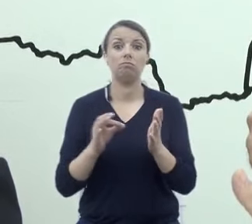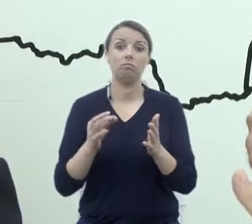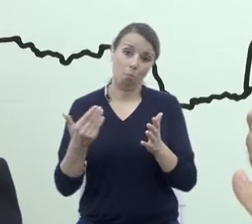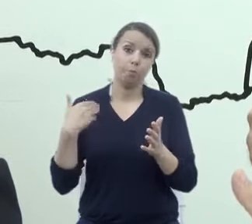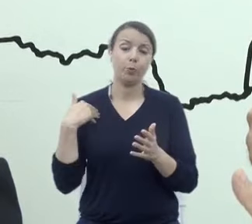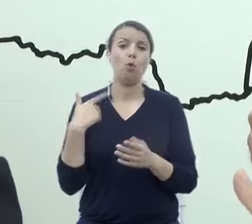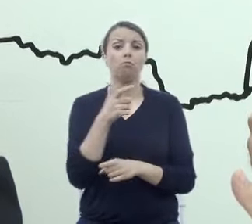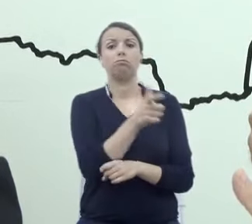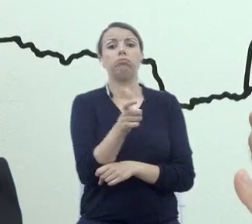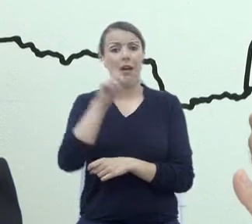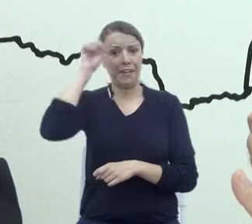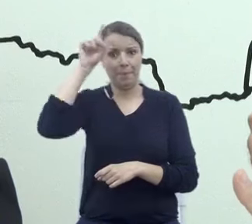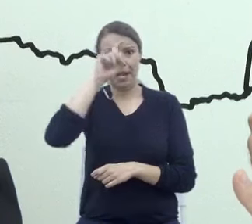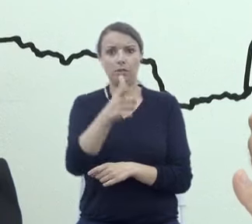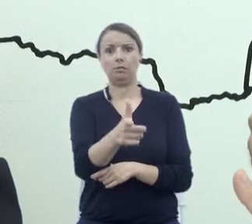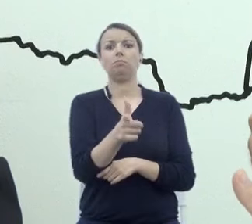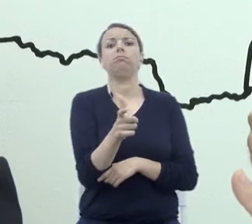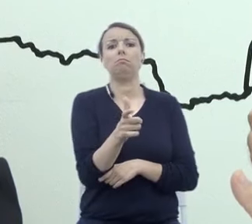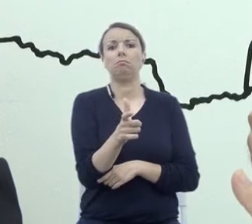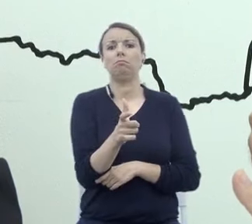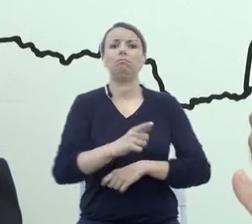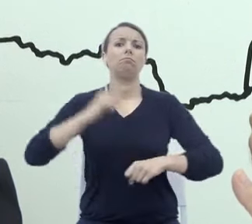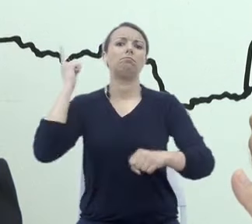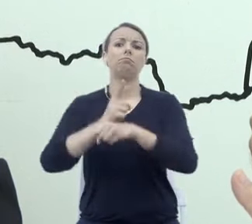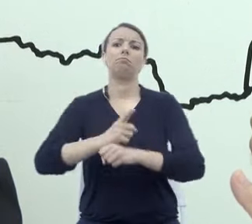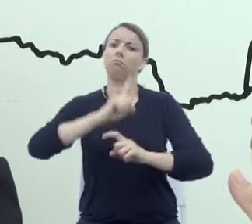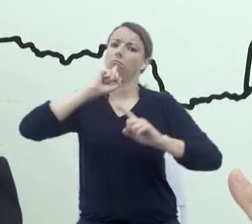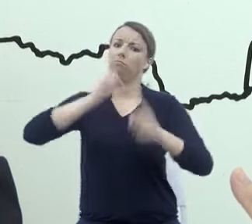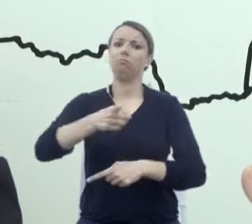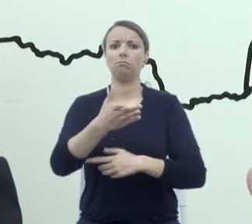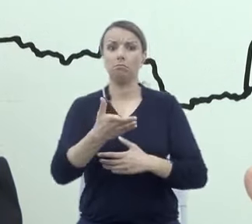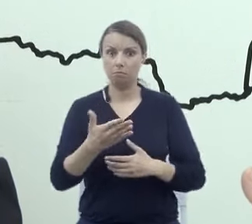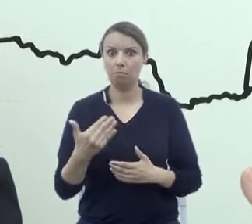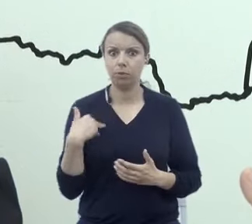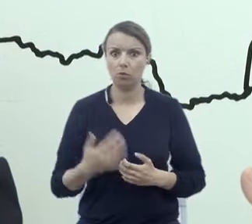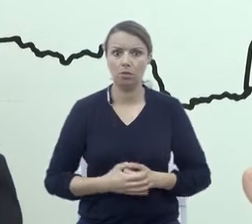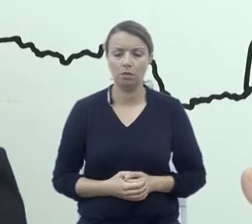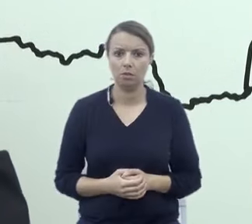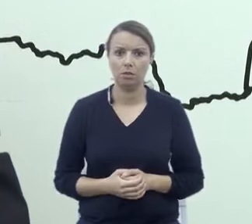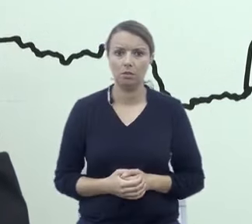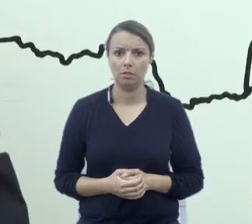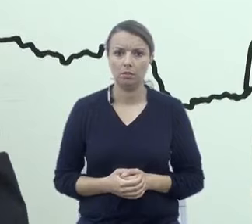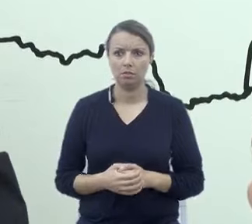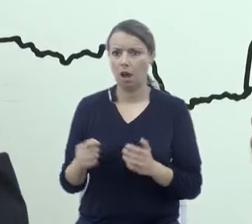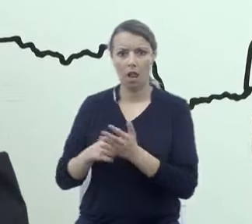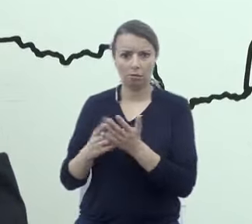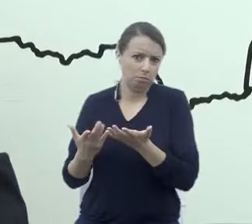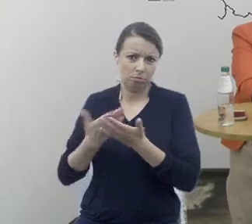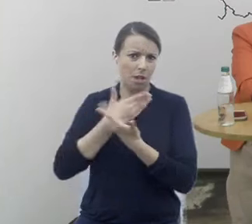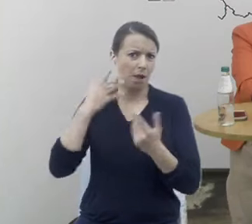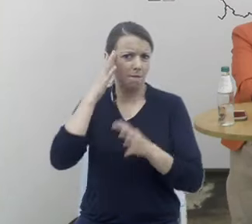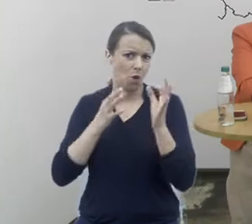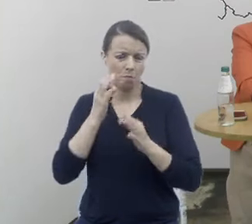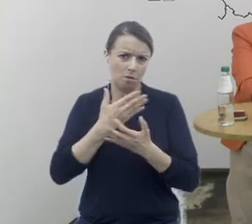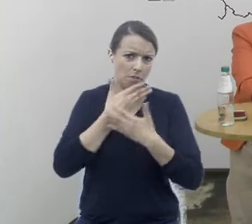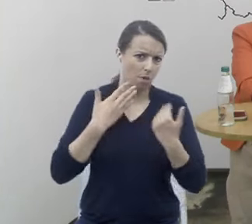uzbrojeni Niemcy wydający rozkazy, bo... Ale tu nie mamy wątpliwości, tu nie ma